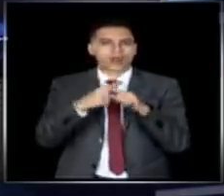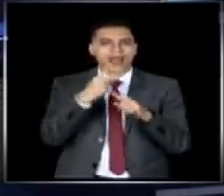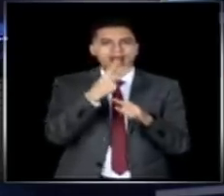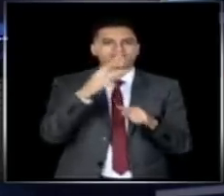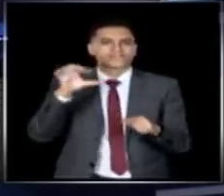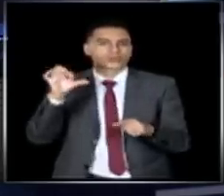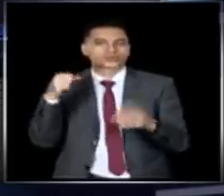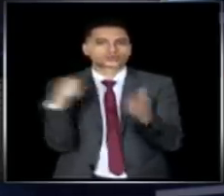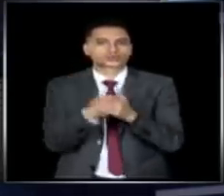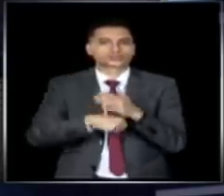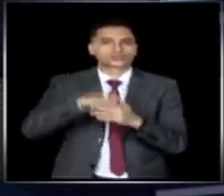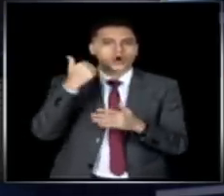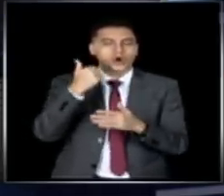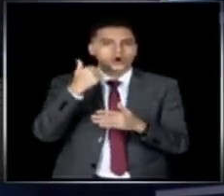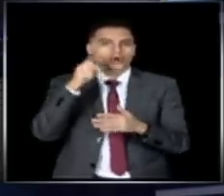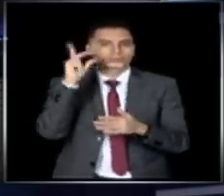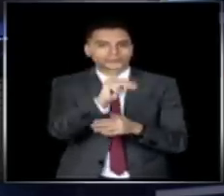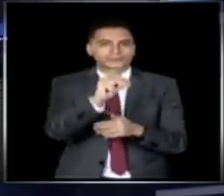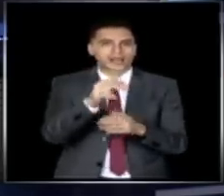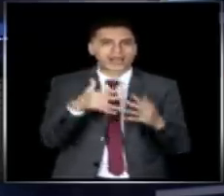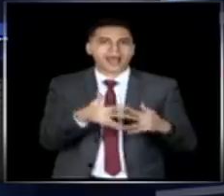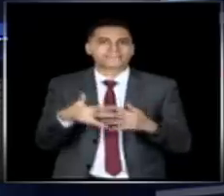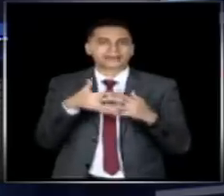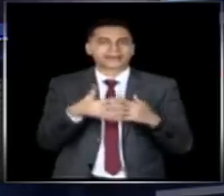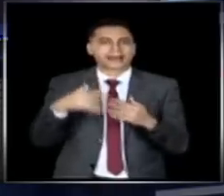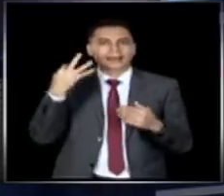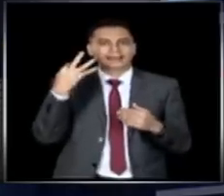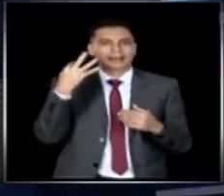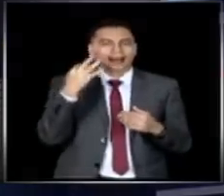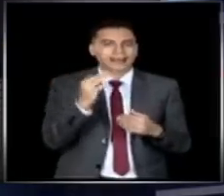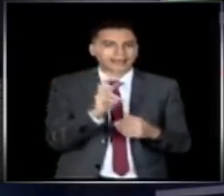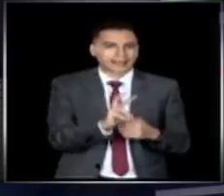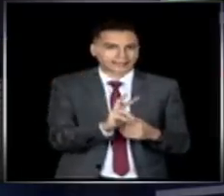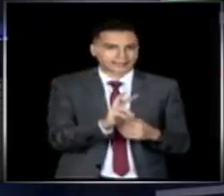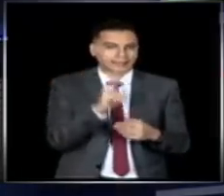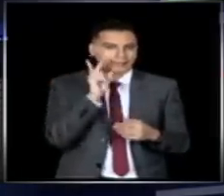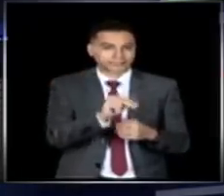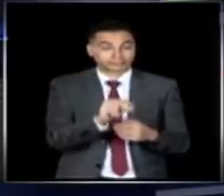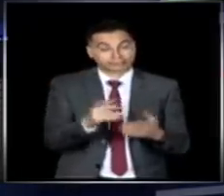2009 كسبوا أمريكا 3-2. إزاي؟